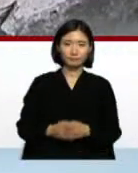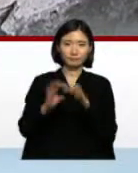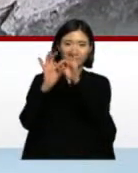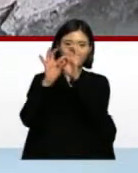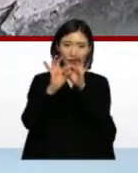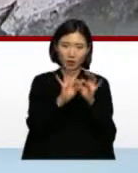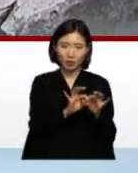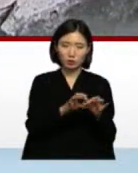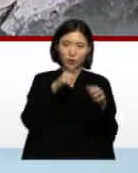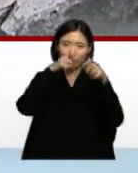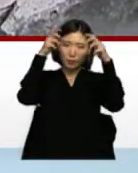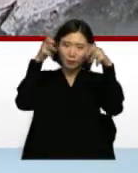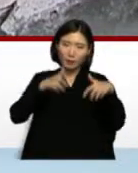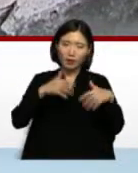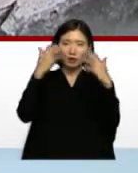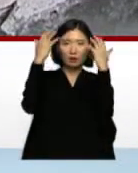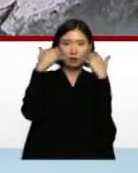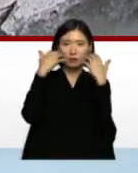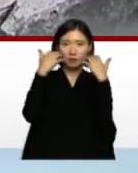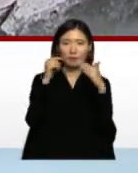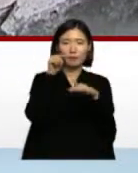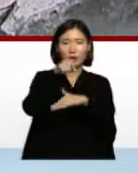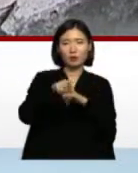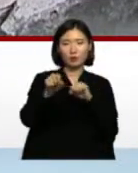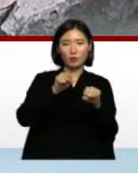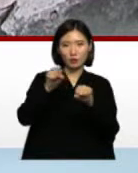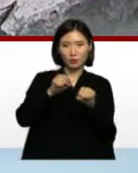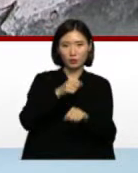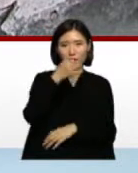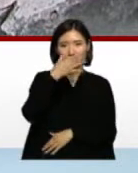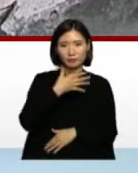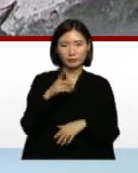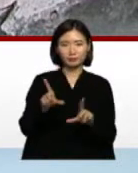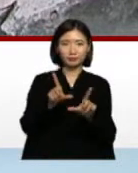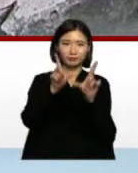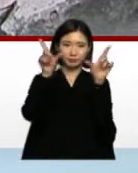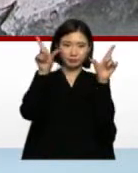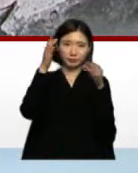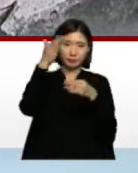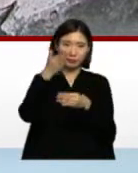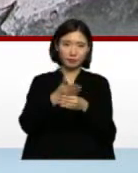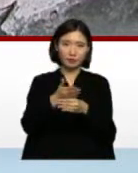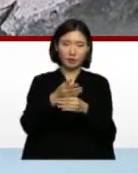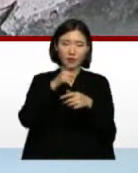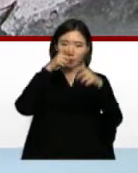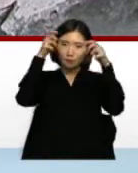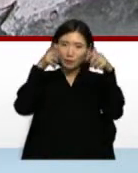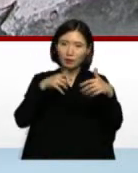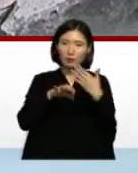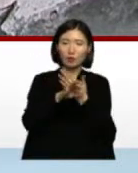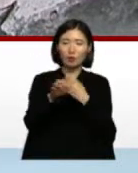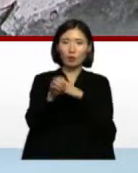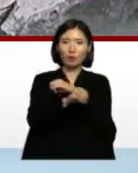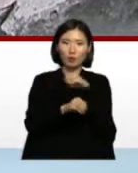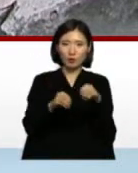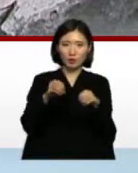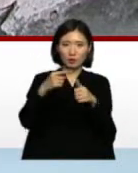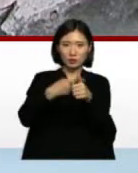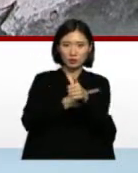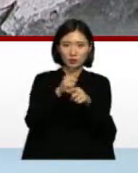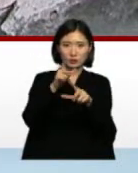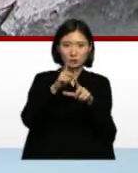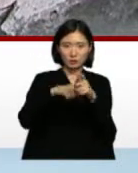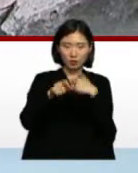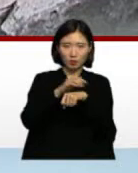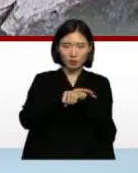연일 이어지는 장마의 폭염에 밖에서 활동하기 힘든 날들이 이어지고 있는데요. 비가 오면 오히려 경치를 더 잘 느낄